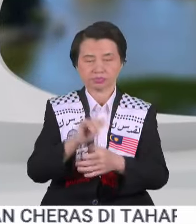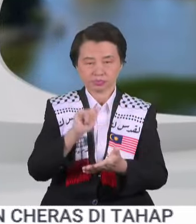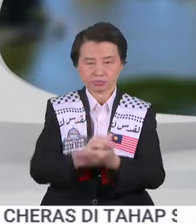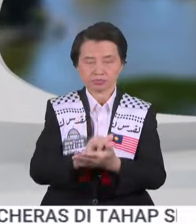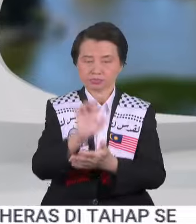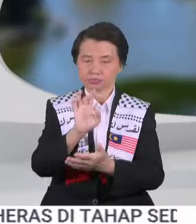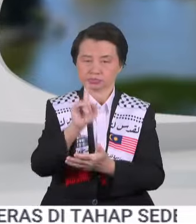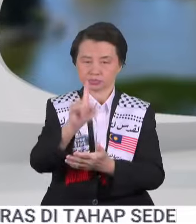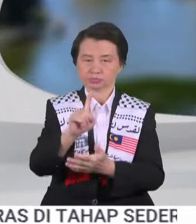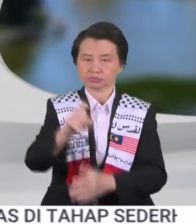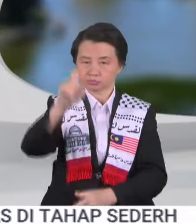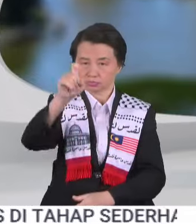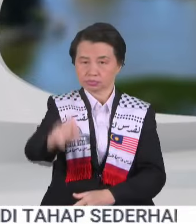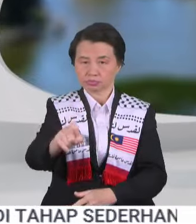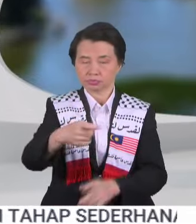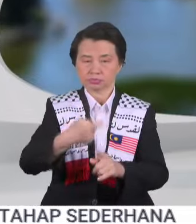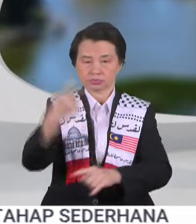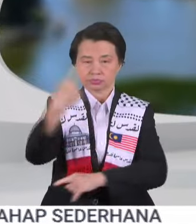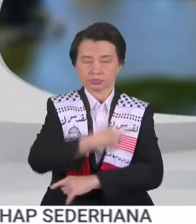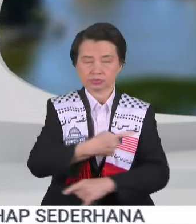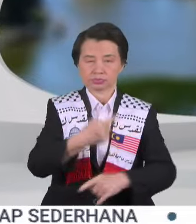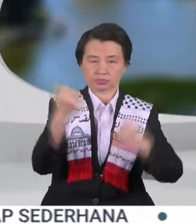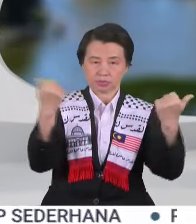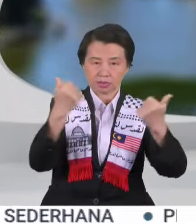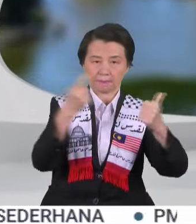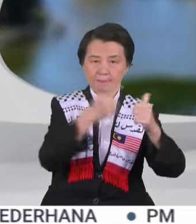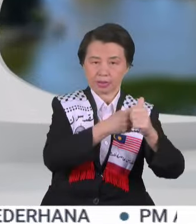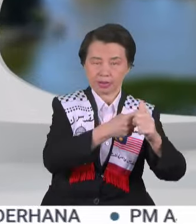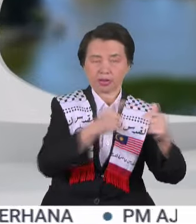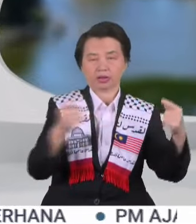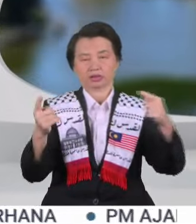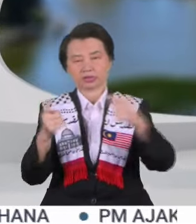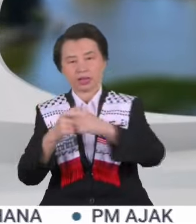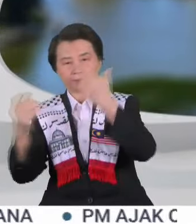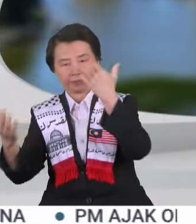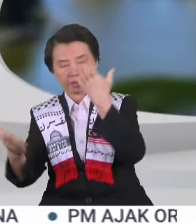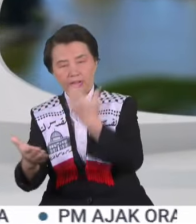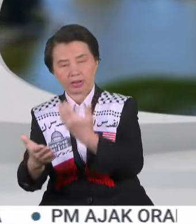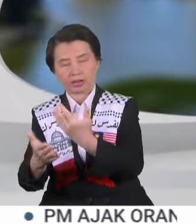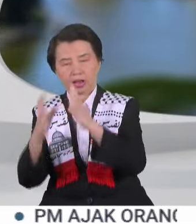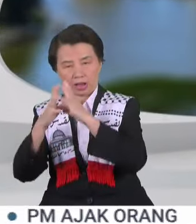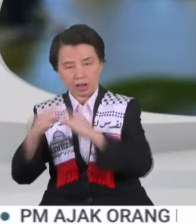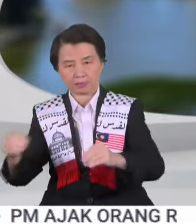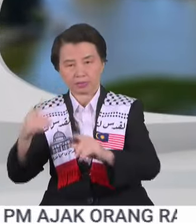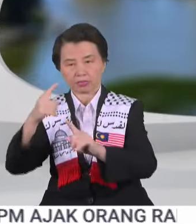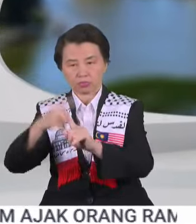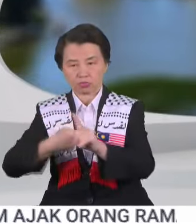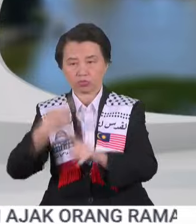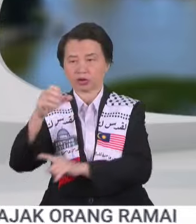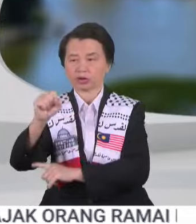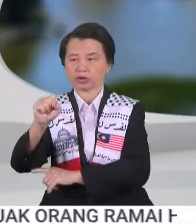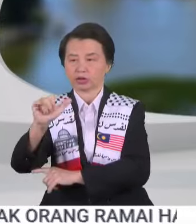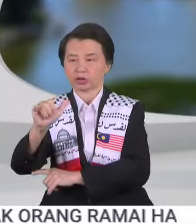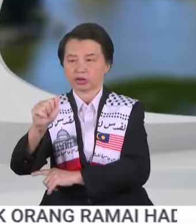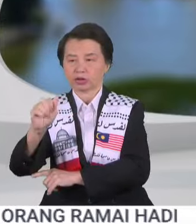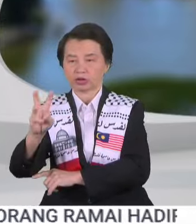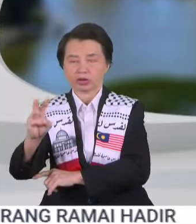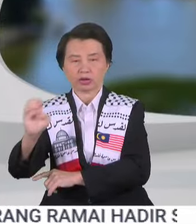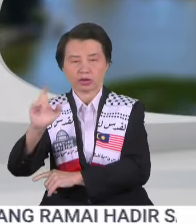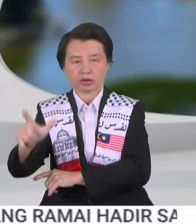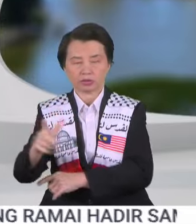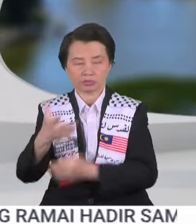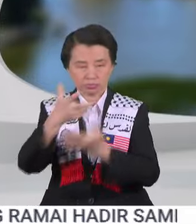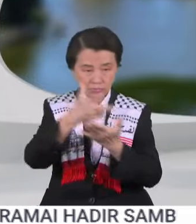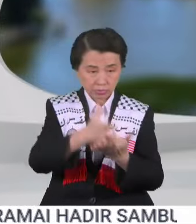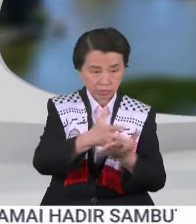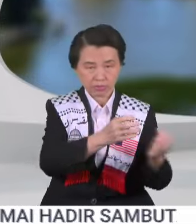merupakan satu kemestian dari hari raya pertama sehingga berakhirnya bulan Syawal. Tinjauan RTM di Kuching turut mendapati